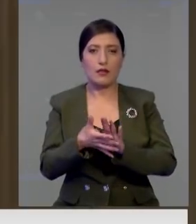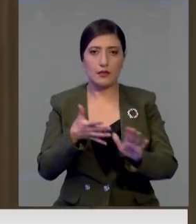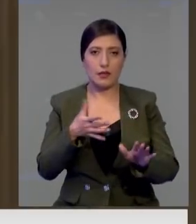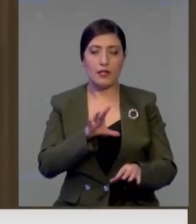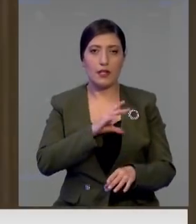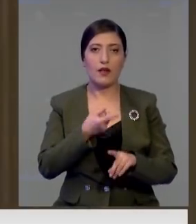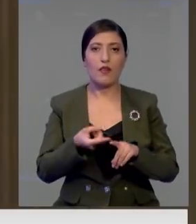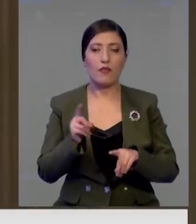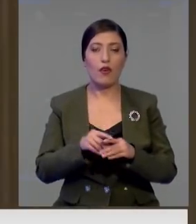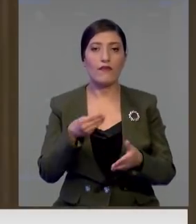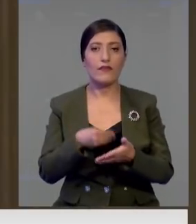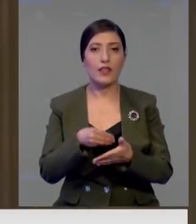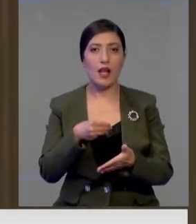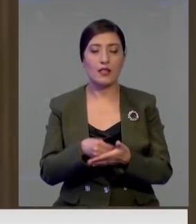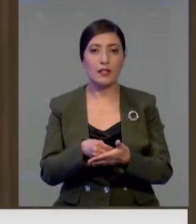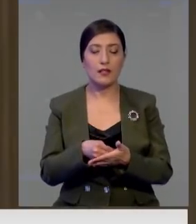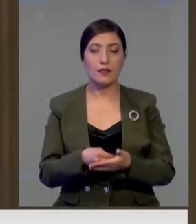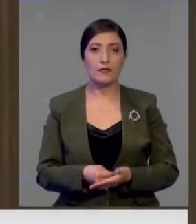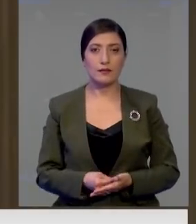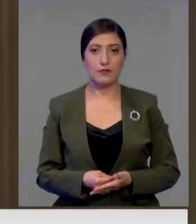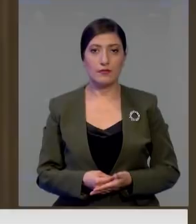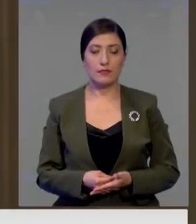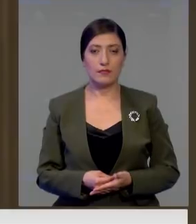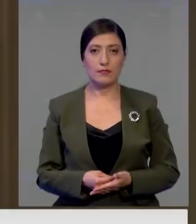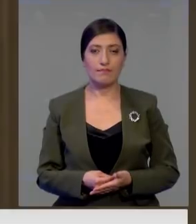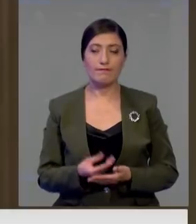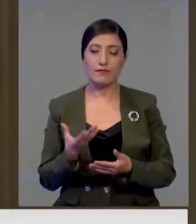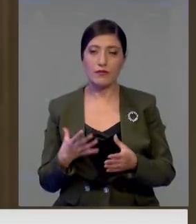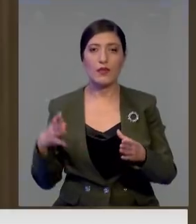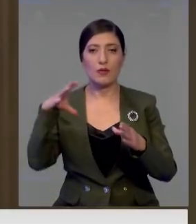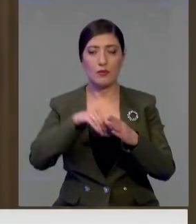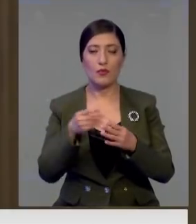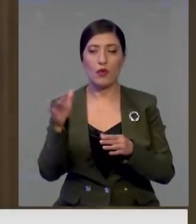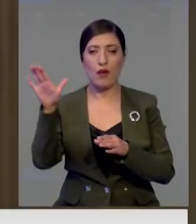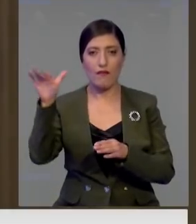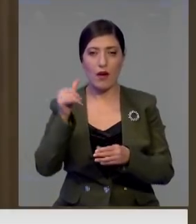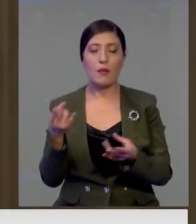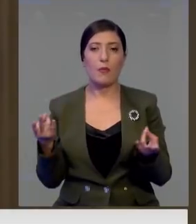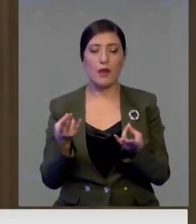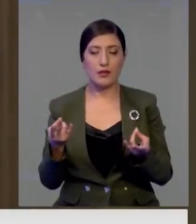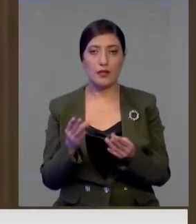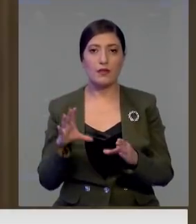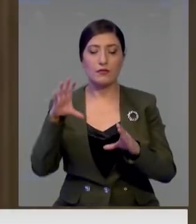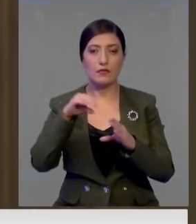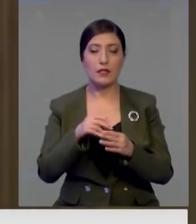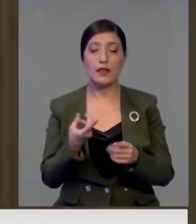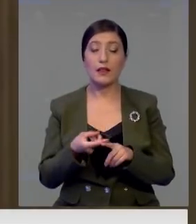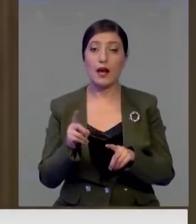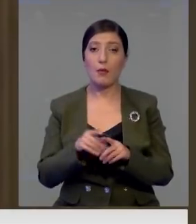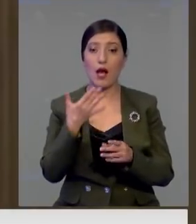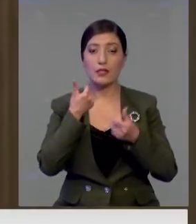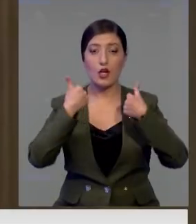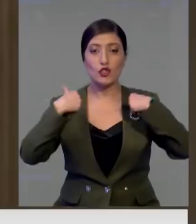այնուամենայնիվ ֆինանսական միջոցների ներգրավման կարիքը անհրաժեշտություն ունենալու են, և դրա համար վերել ենք ազգային